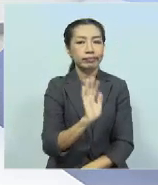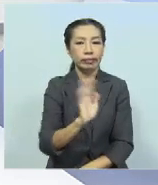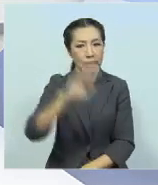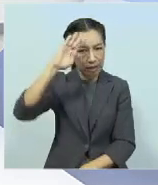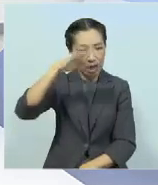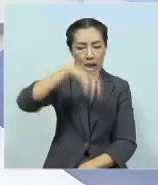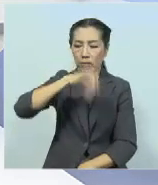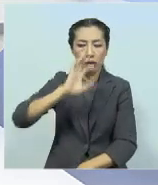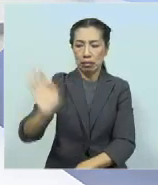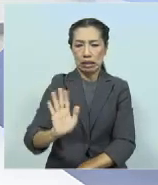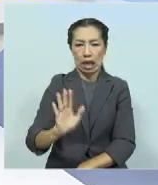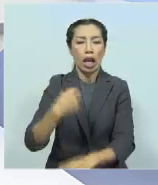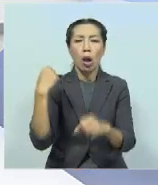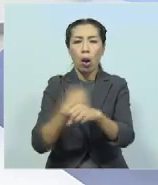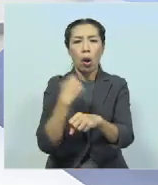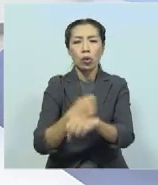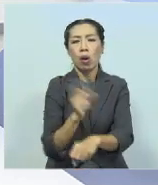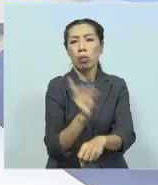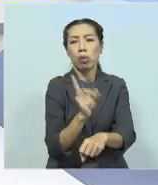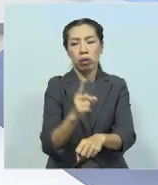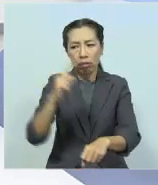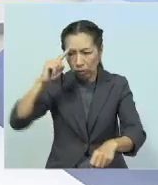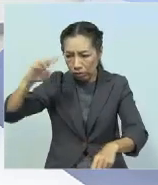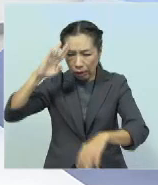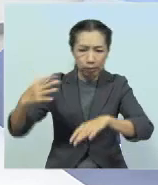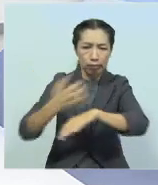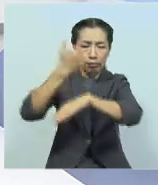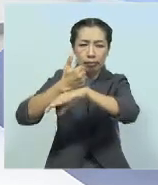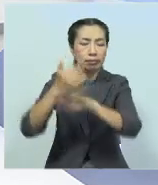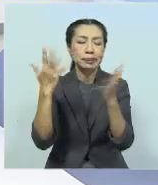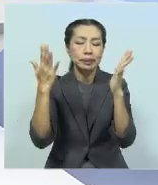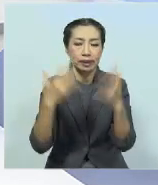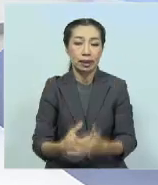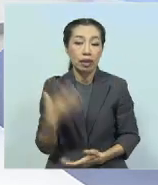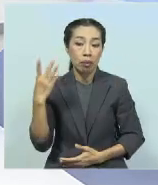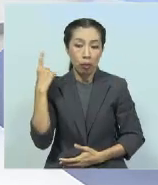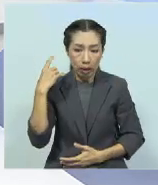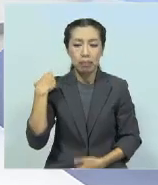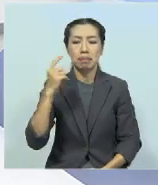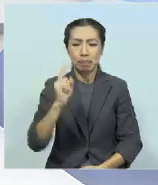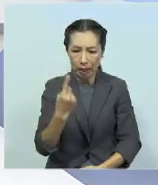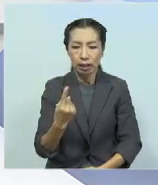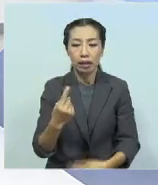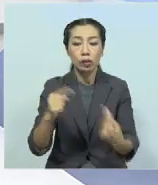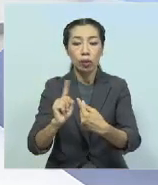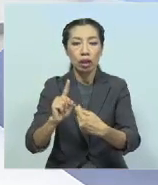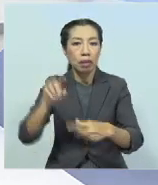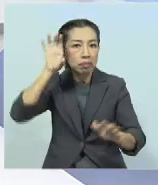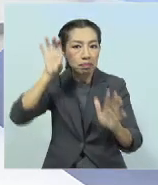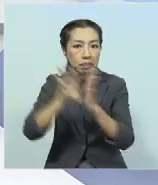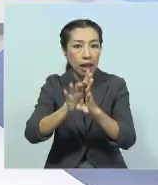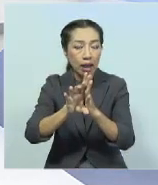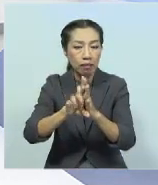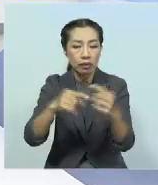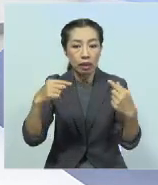ตามปกติไม่เกี่ยวข้องกับการทำรัฐประหารแต่อย่างใดนะครับซึ่งล่าสุดเมื่อวานนี้ก็มีกรณีเกิดขึ้นอีกเป็นการเผยแพร่คำสั่